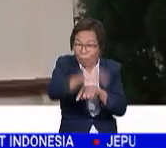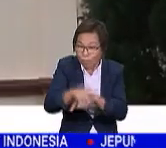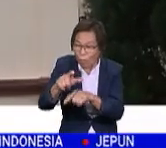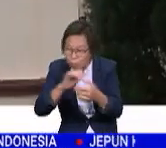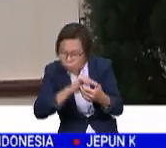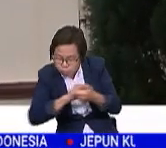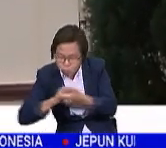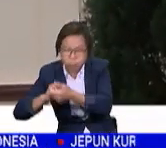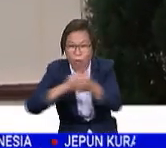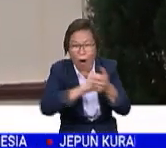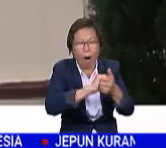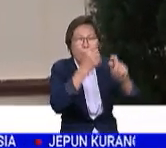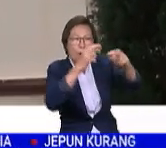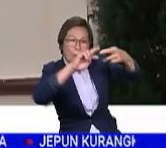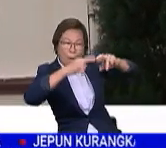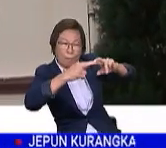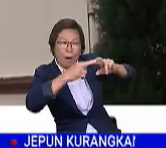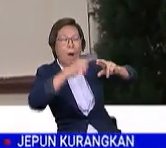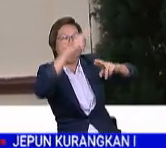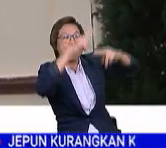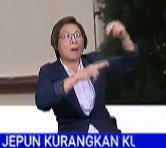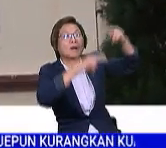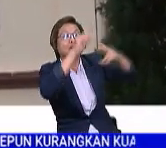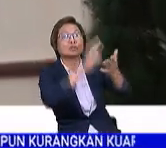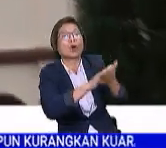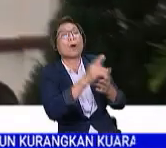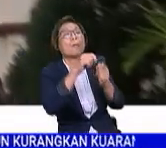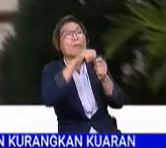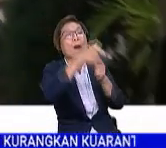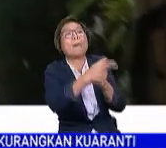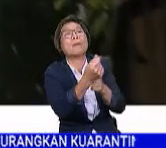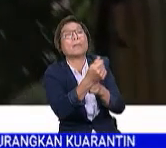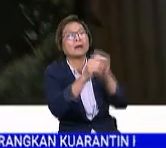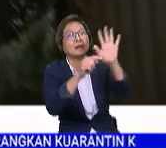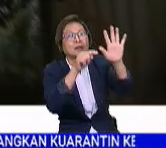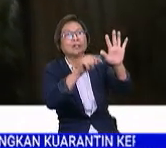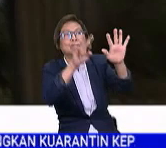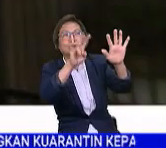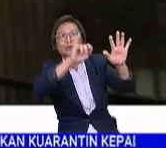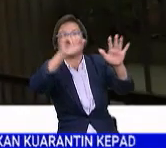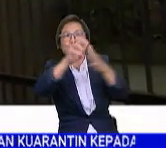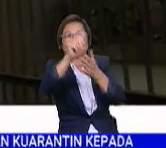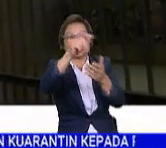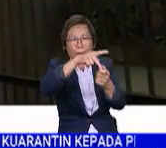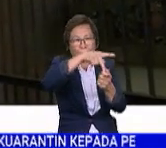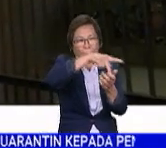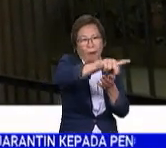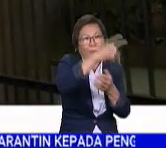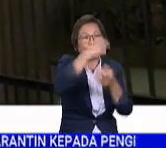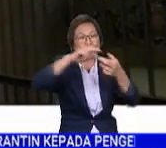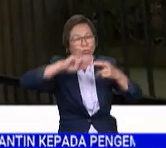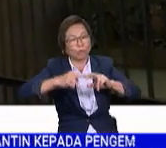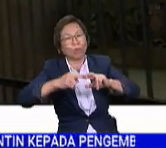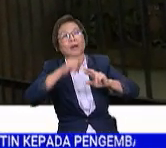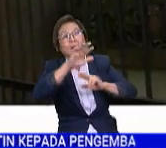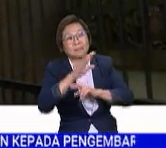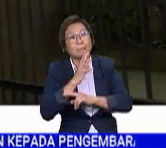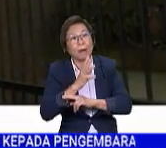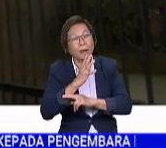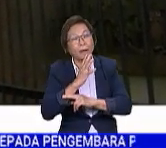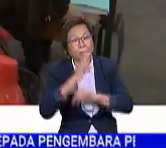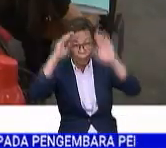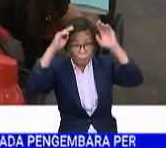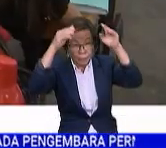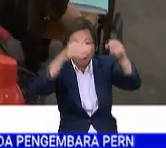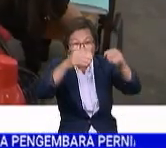by boleh guna blog sekolah terbabit yang menelan kos kira-kira lima perbulan 7juta Ringgit Dalam pada itu beliau juga